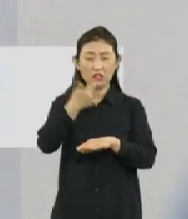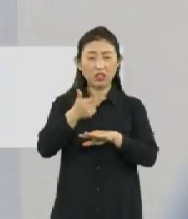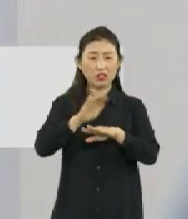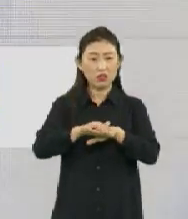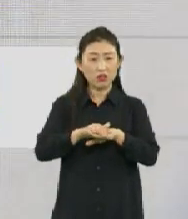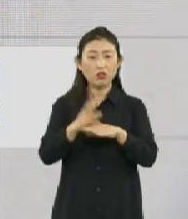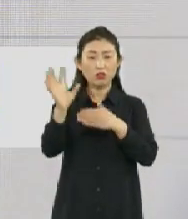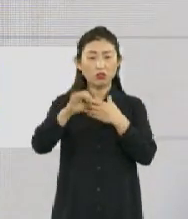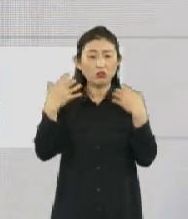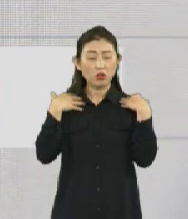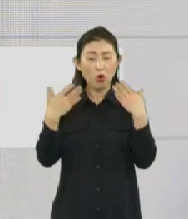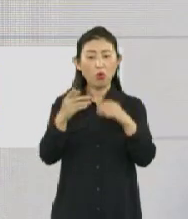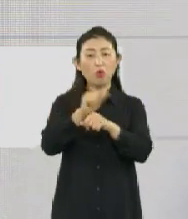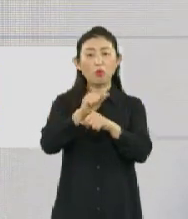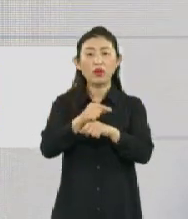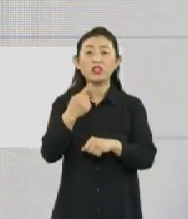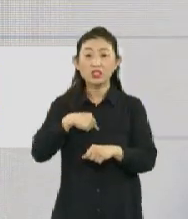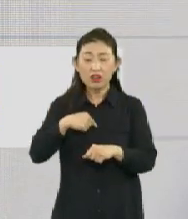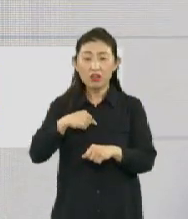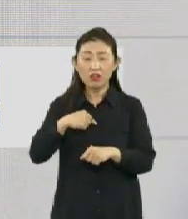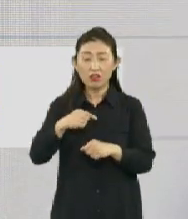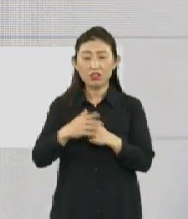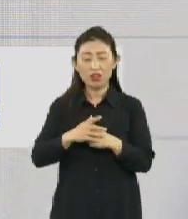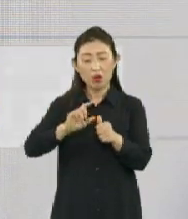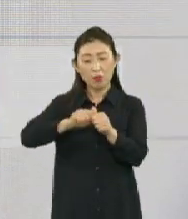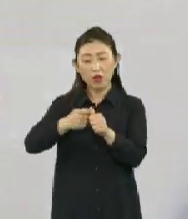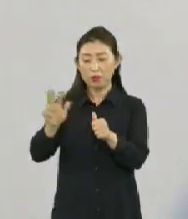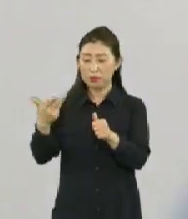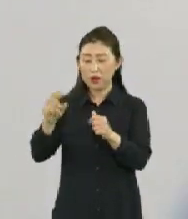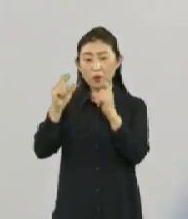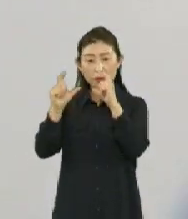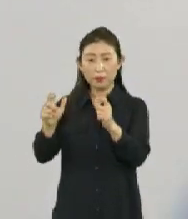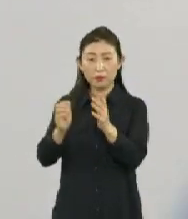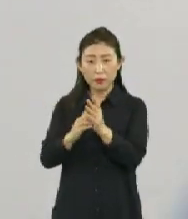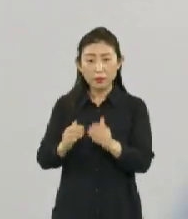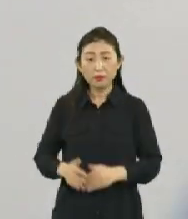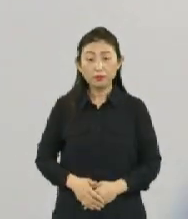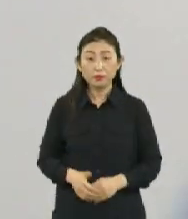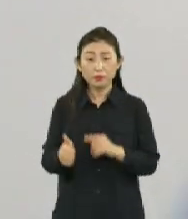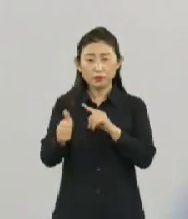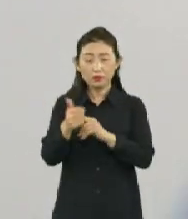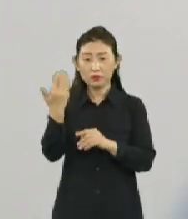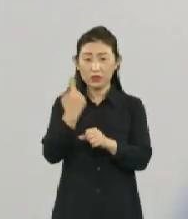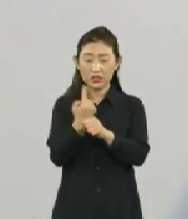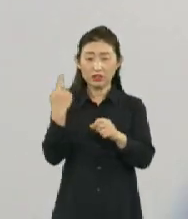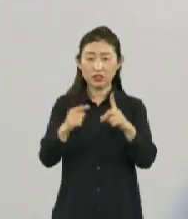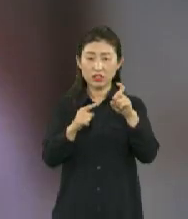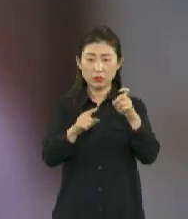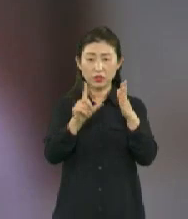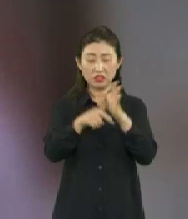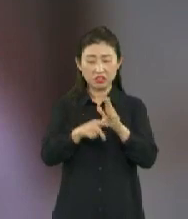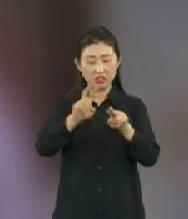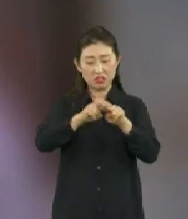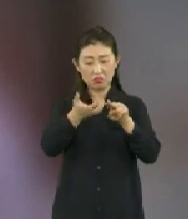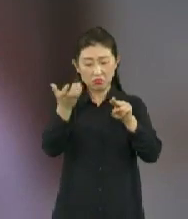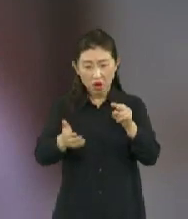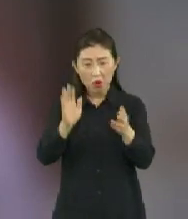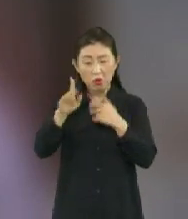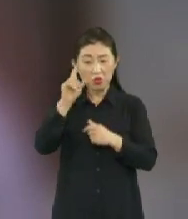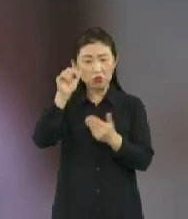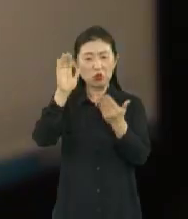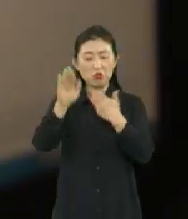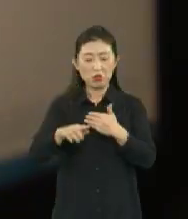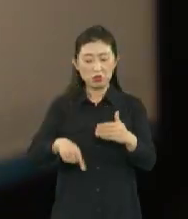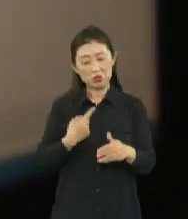서구청 공무원 30살 A씨에게 벌금 800만 원을 선고했습니다. A씨는 지난해 11월 강등 처리된 뒤 보름